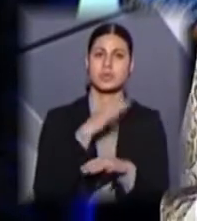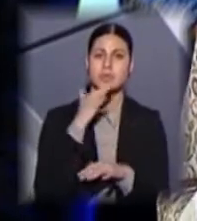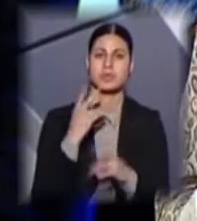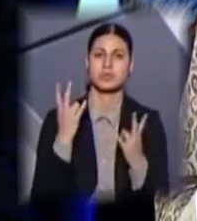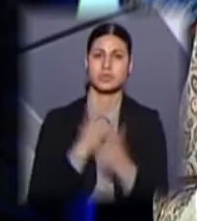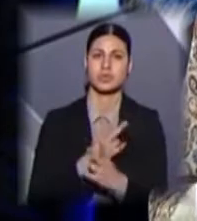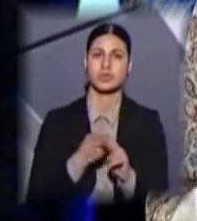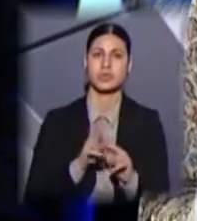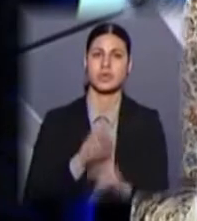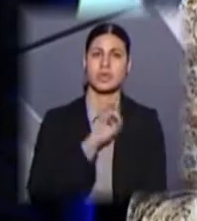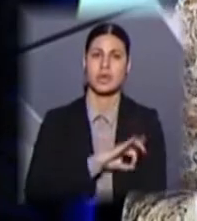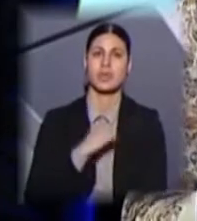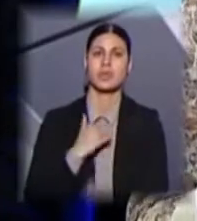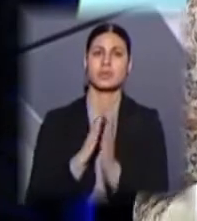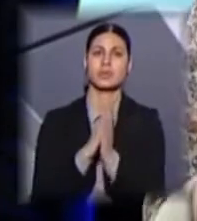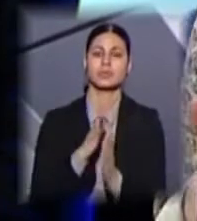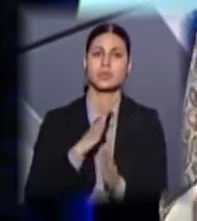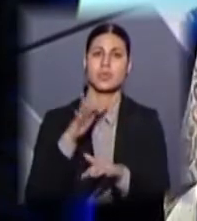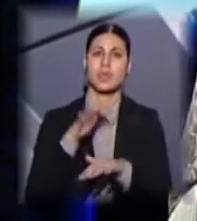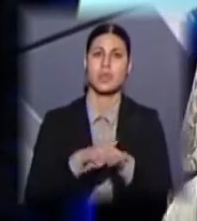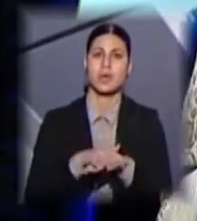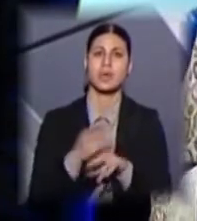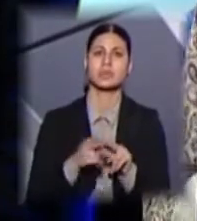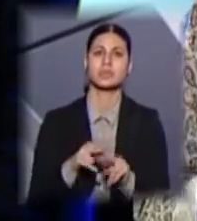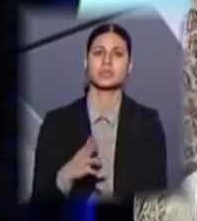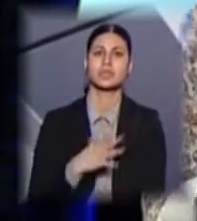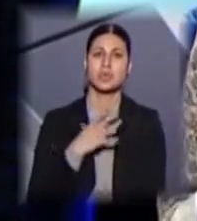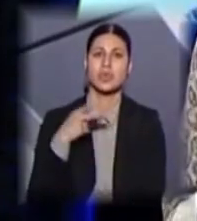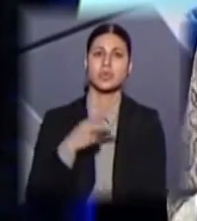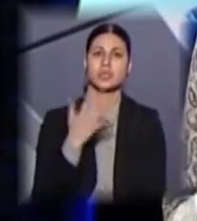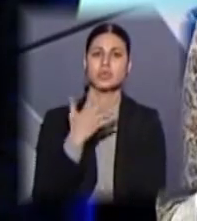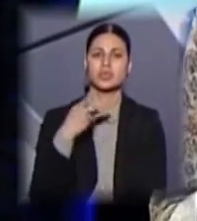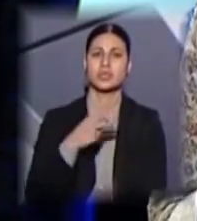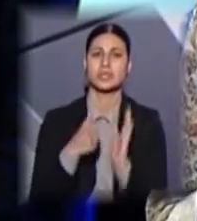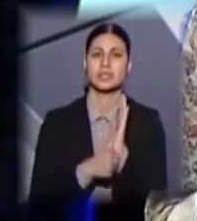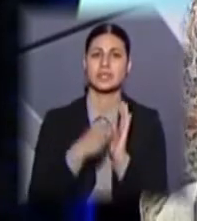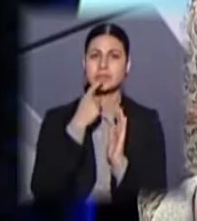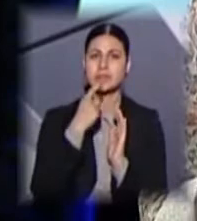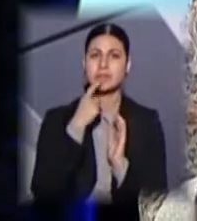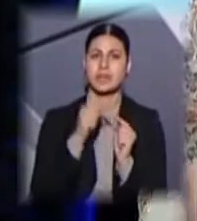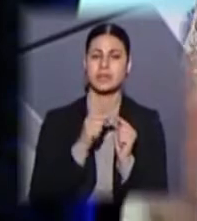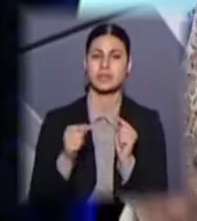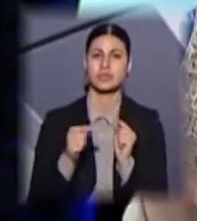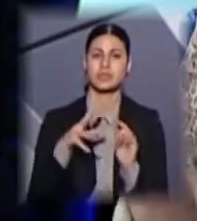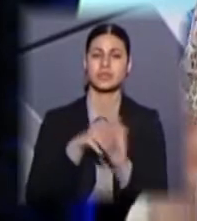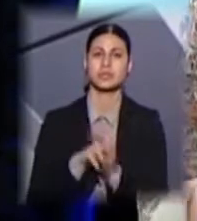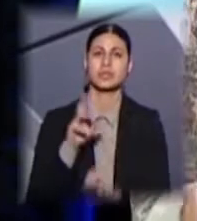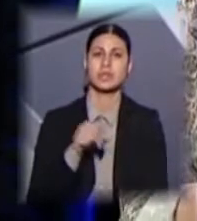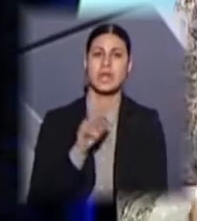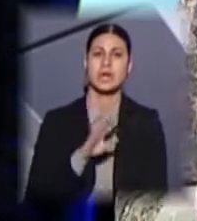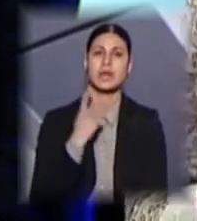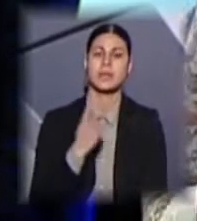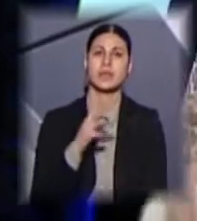გამო ჩვენ მივმართეთ ბანკებს, ეს ხდებოდა 2005-2006 წლებში და არა